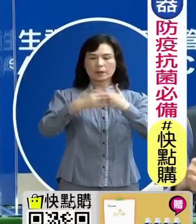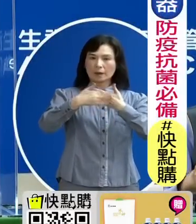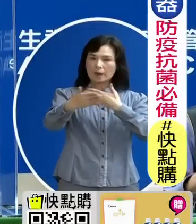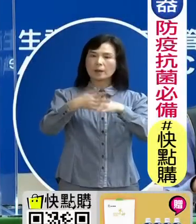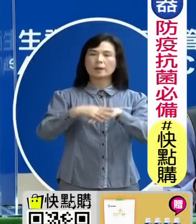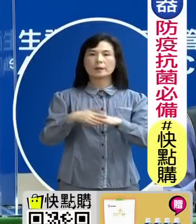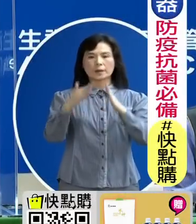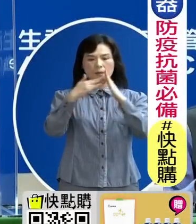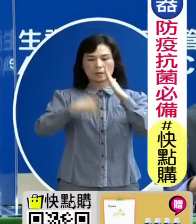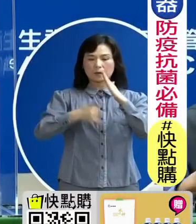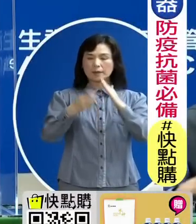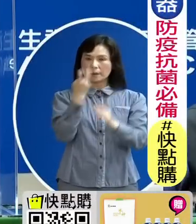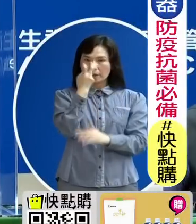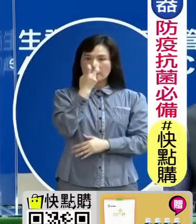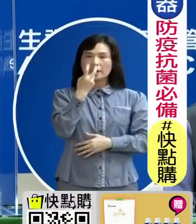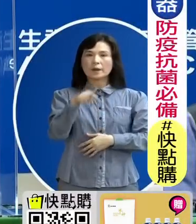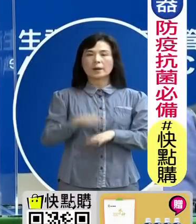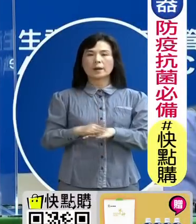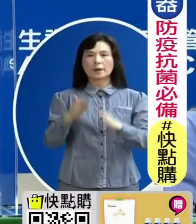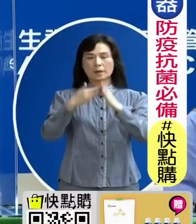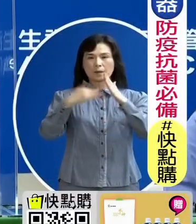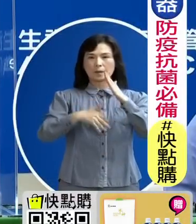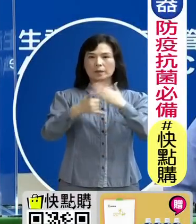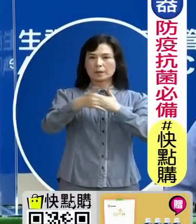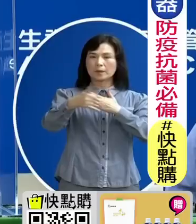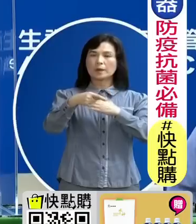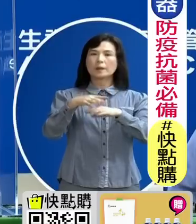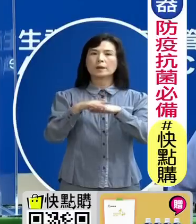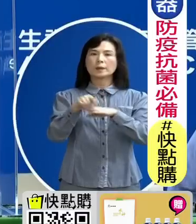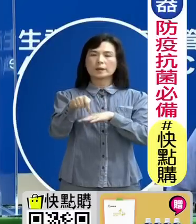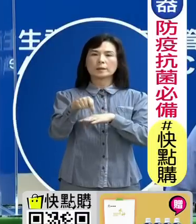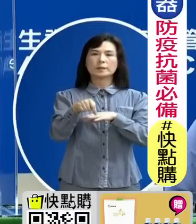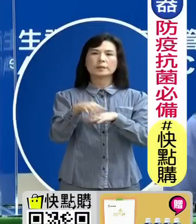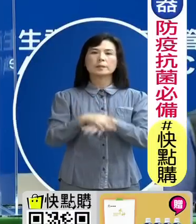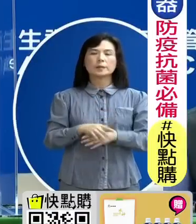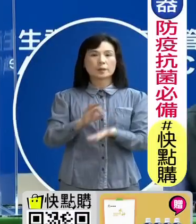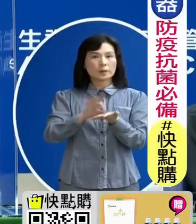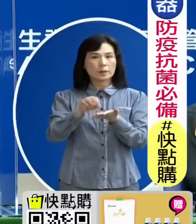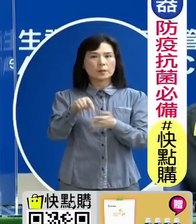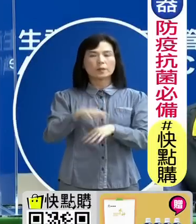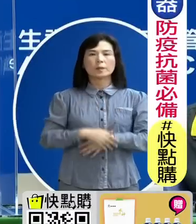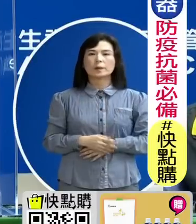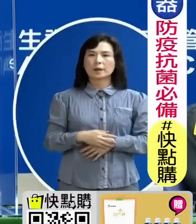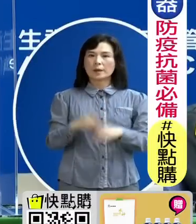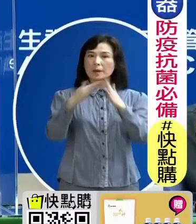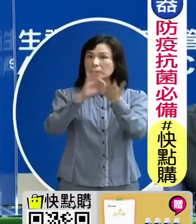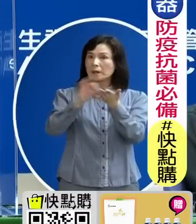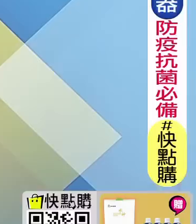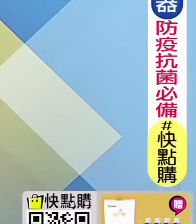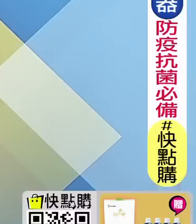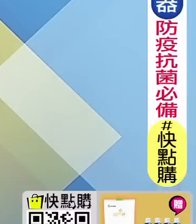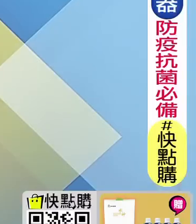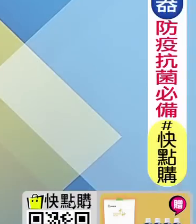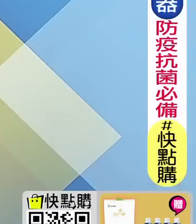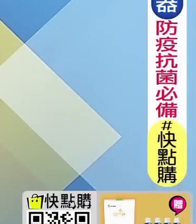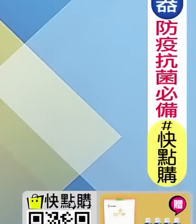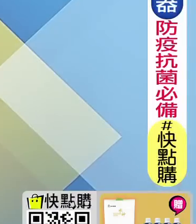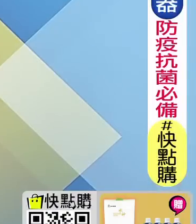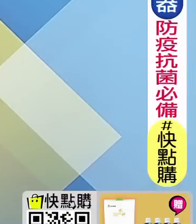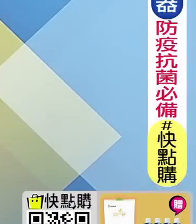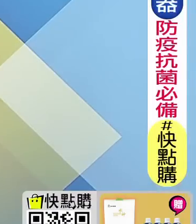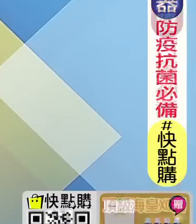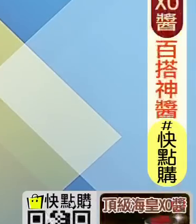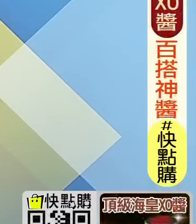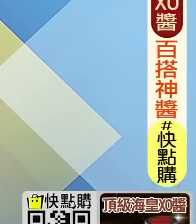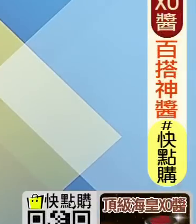嘛。然后呢，我给大家看一下照片哈，这个呢所谓的小吃店，他平常在干嘛呢？他本来叫做顺义屋哈，大家可以看一